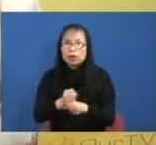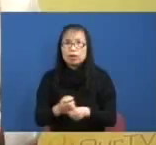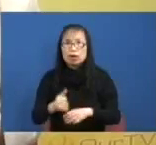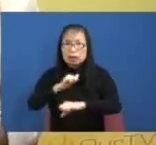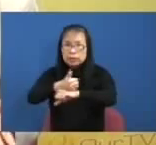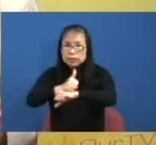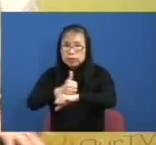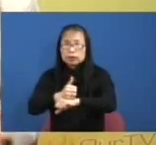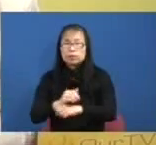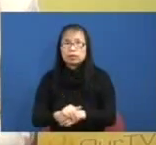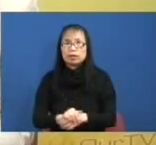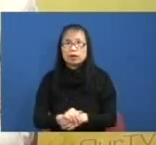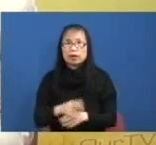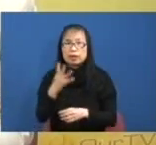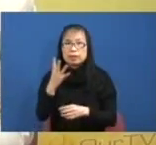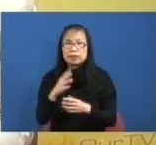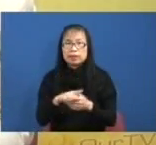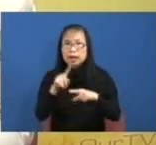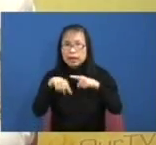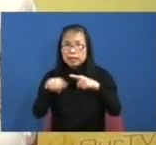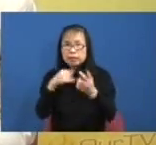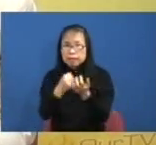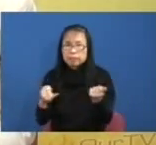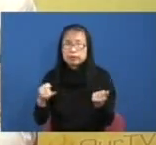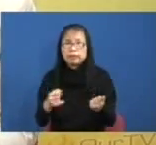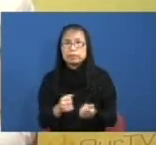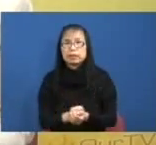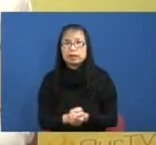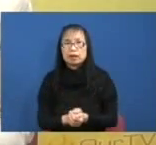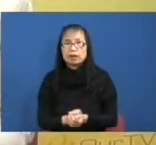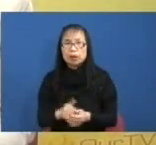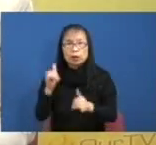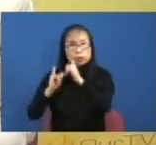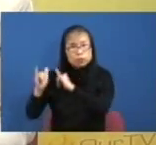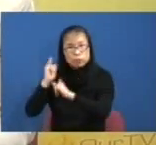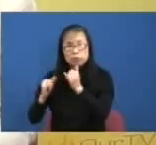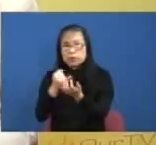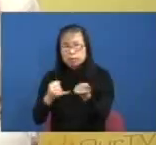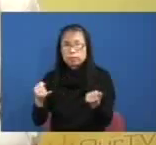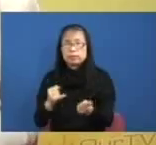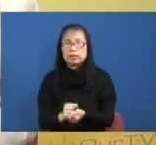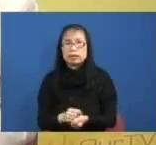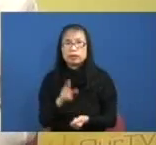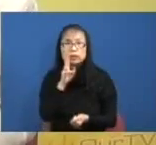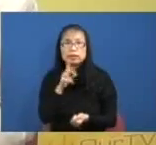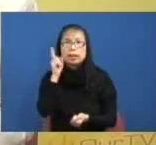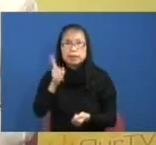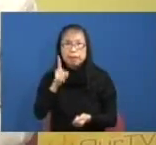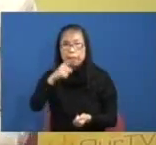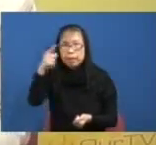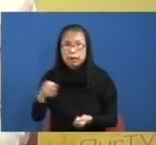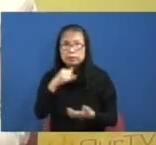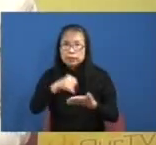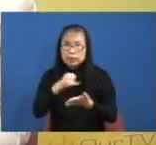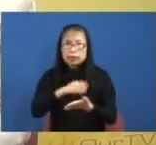啲嘅，即係啲咩四大啊、咩產業啊，或者我哋啲傳統產業咧，其實你話100萬盈利其實唔係